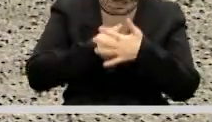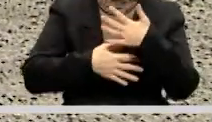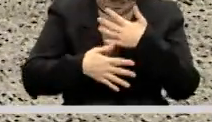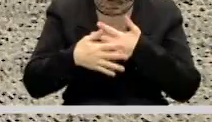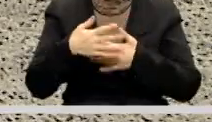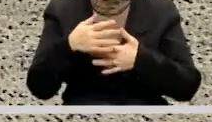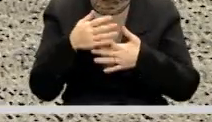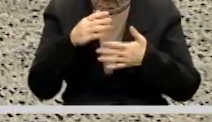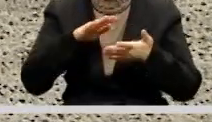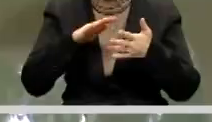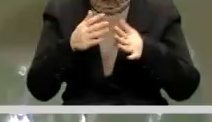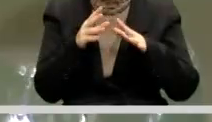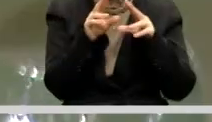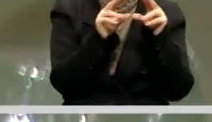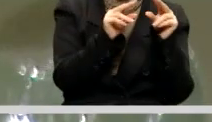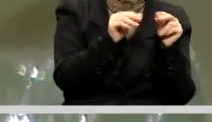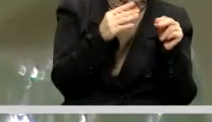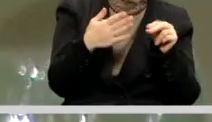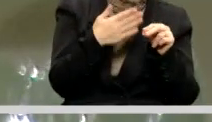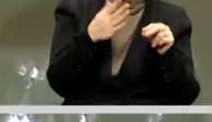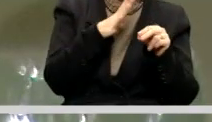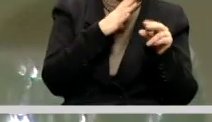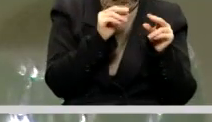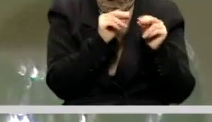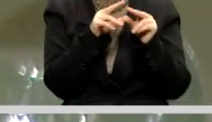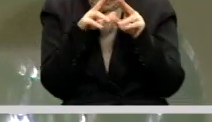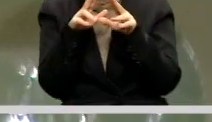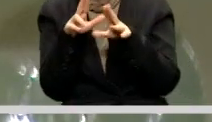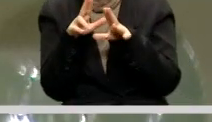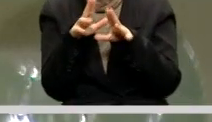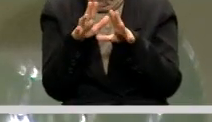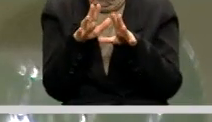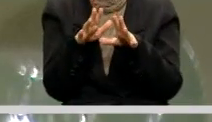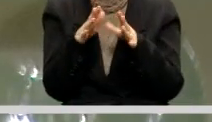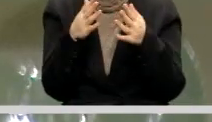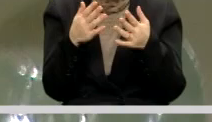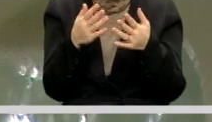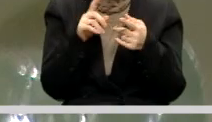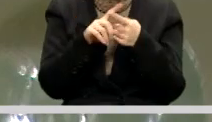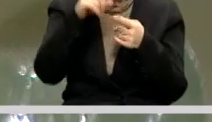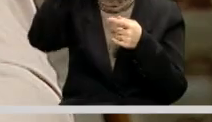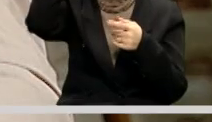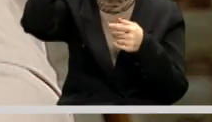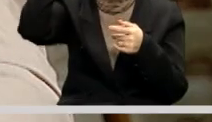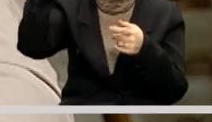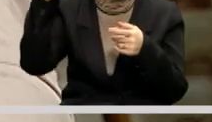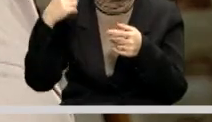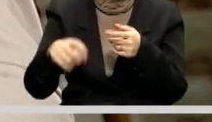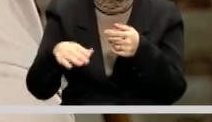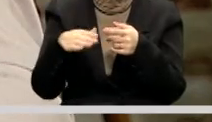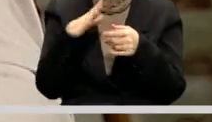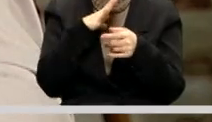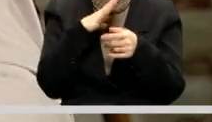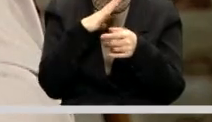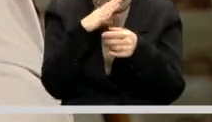uykululukla uyanıyorsunuz. Dinlenmemiş bir uyku, böyle yoğun bir terleme var ise, o zaman kişide uyku